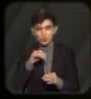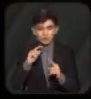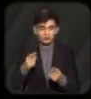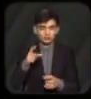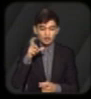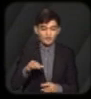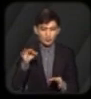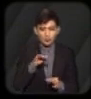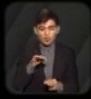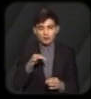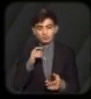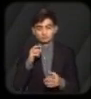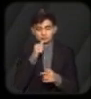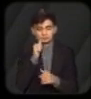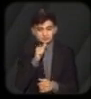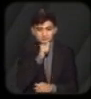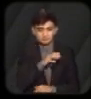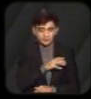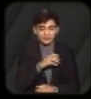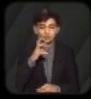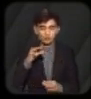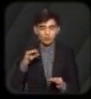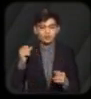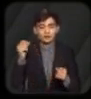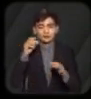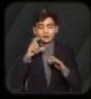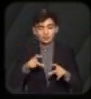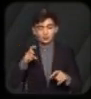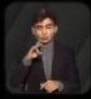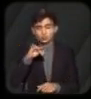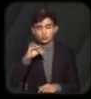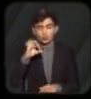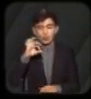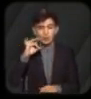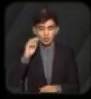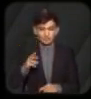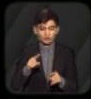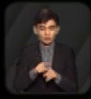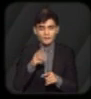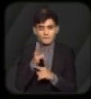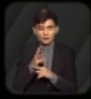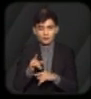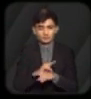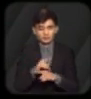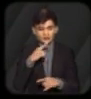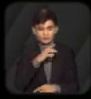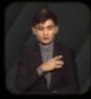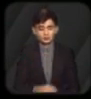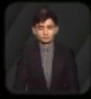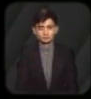не сообщается. Но известно, что эксперты «Нью-Йорк Таймс» подтвердили подлинность видео.